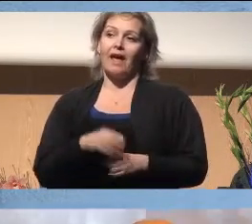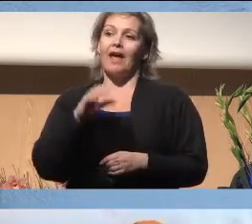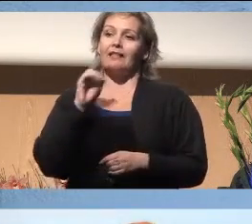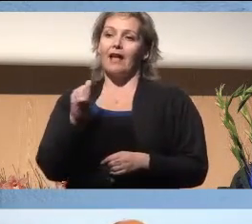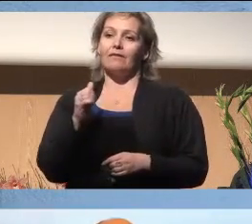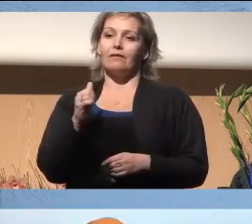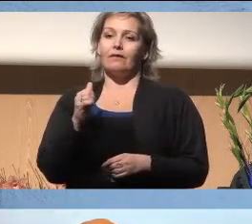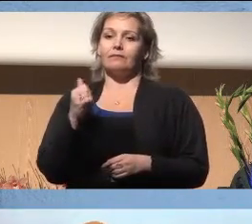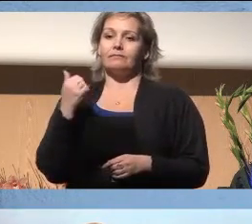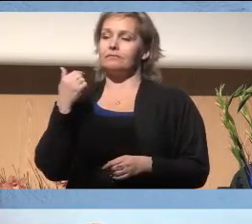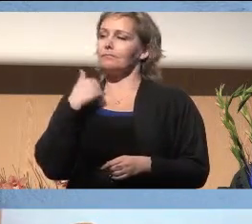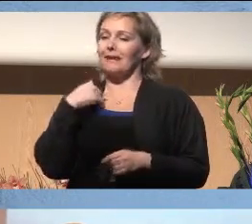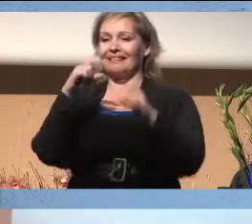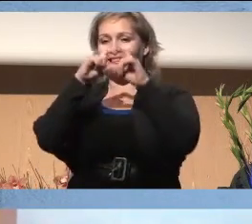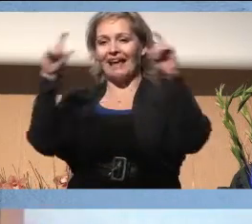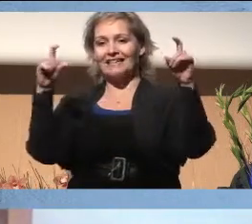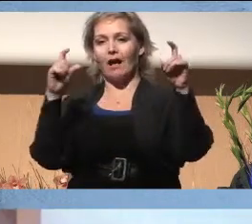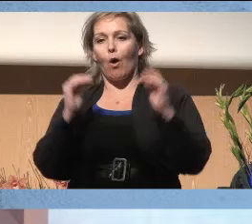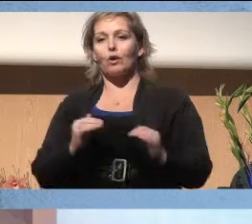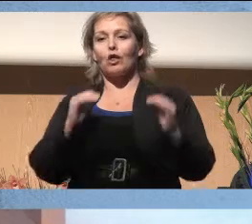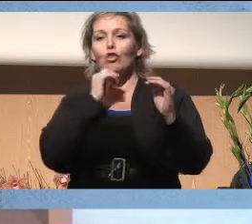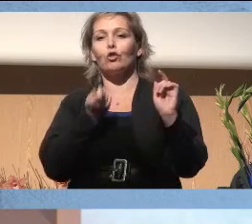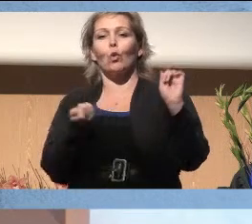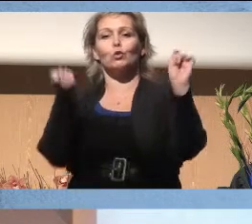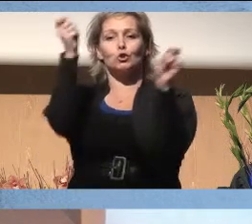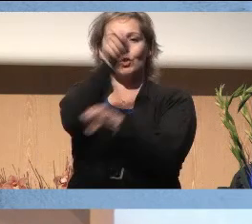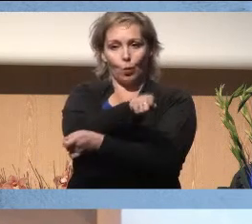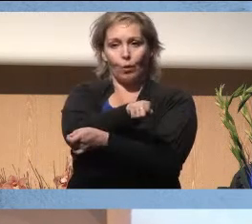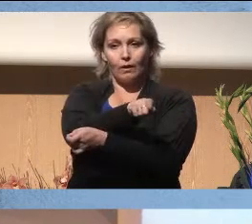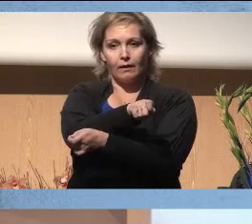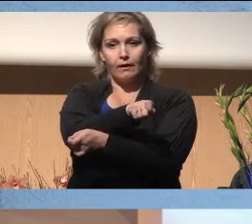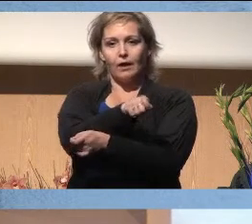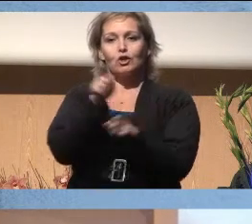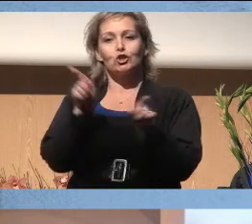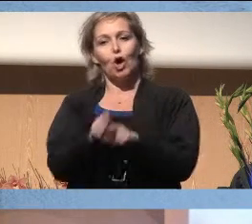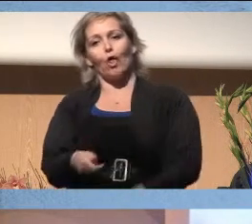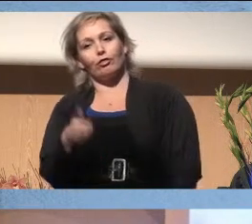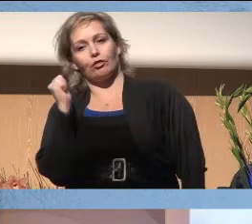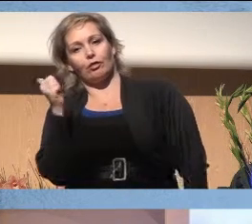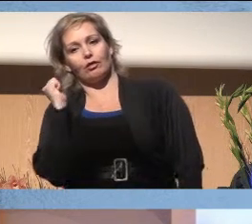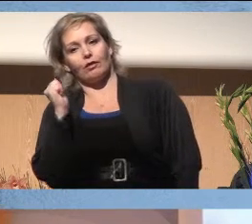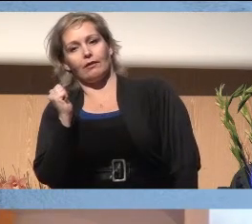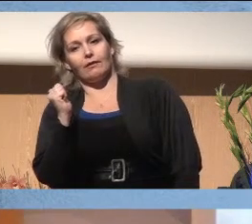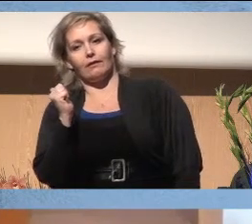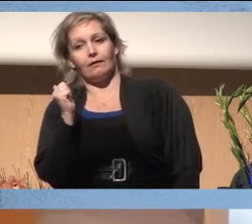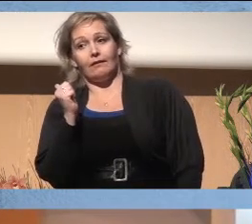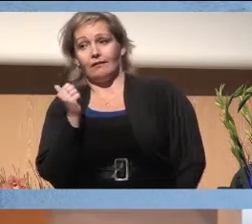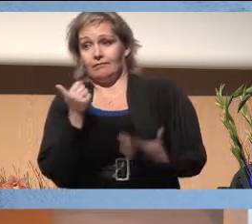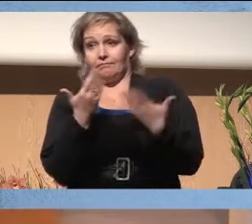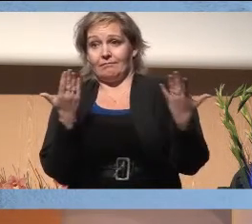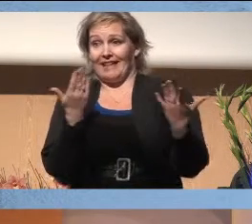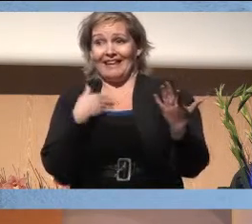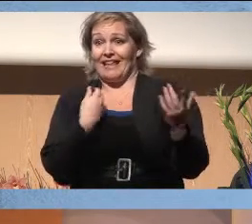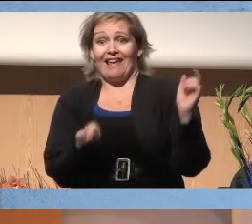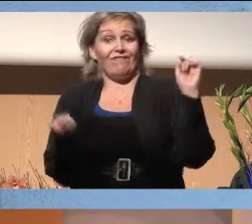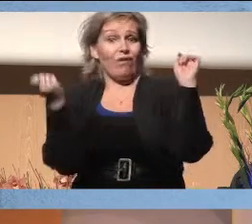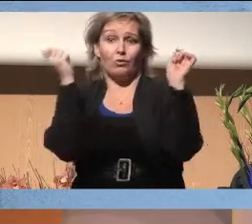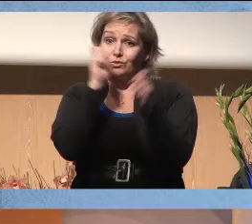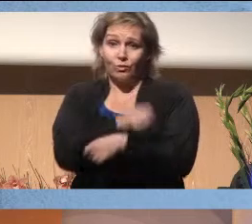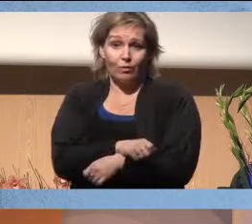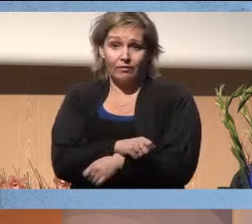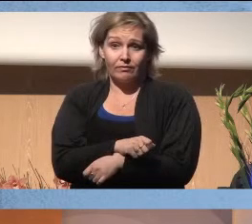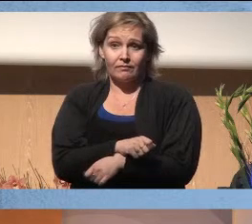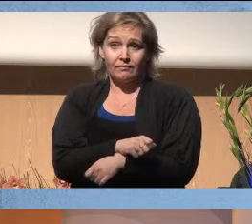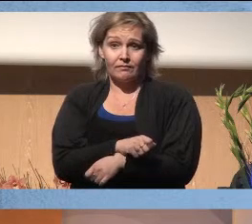så er min tese at organisasjonen må snus. Sånn. Og det er jo ingen revolusjon